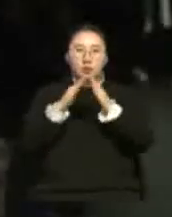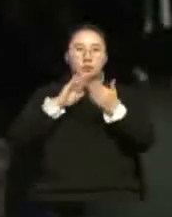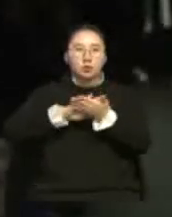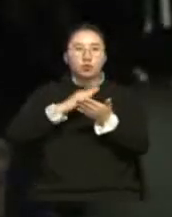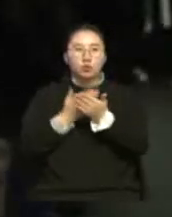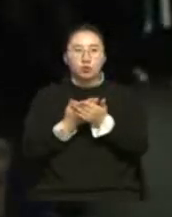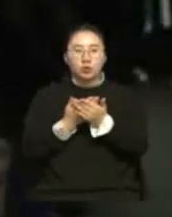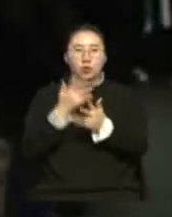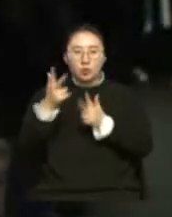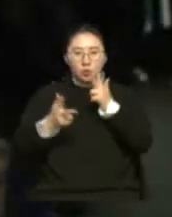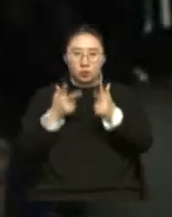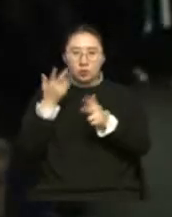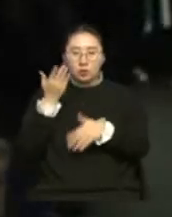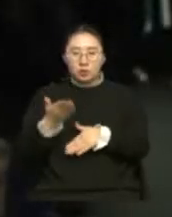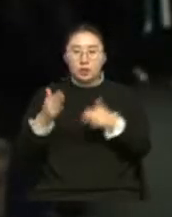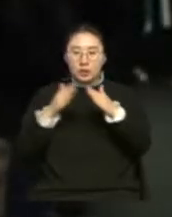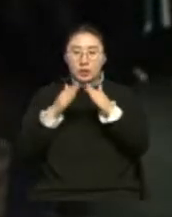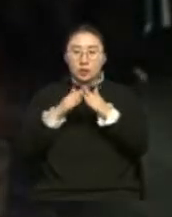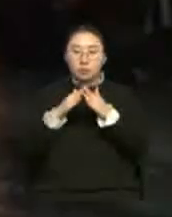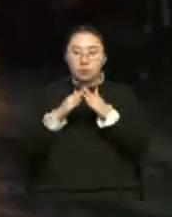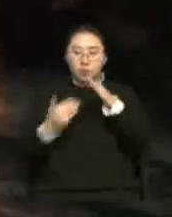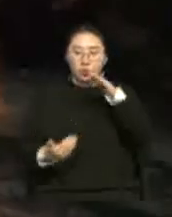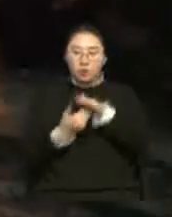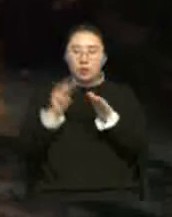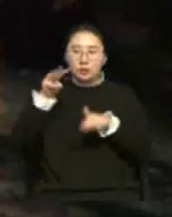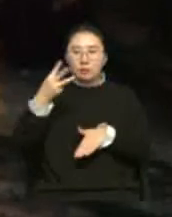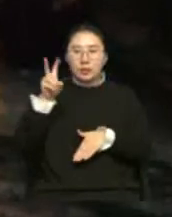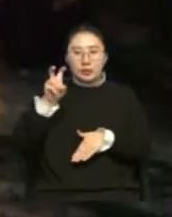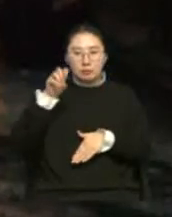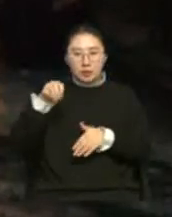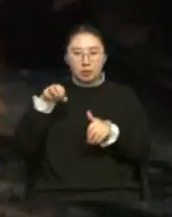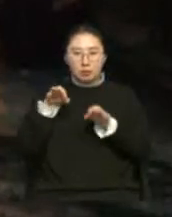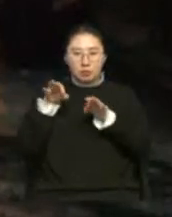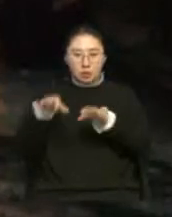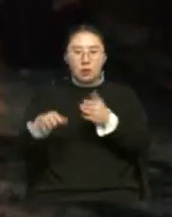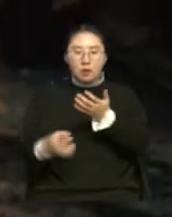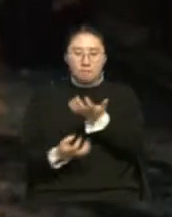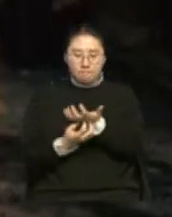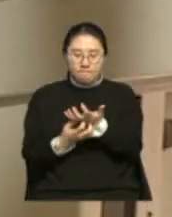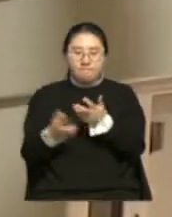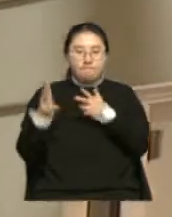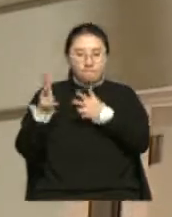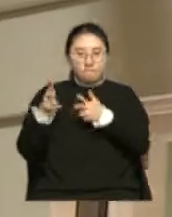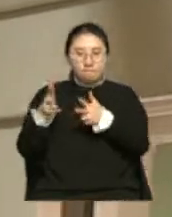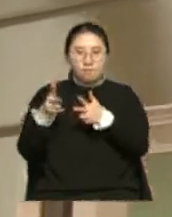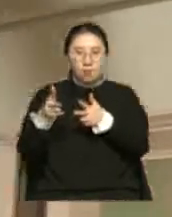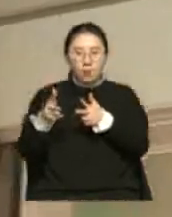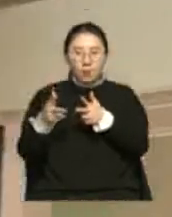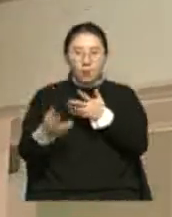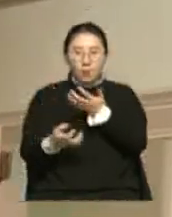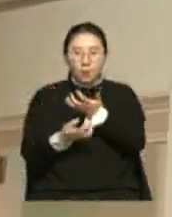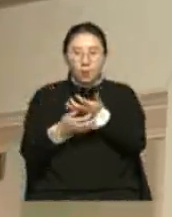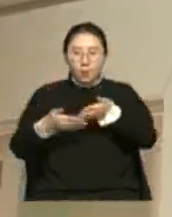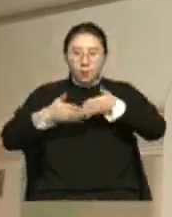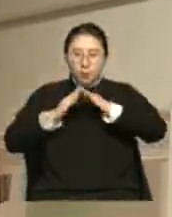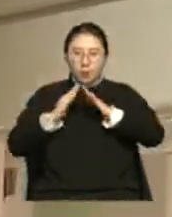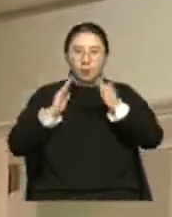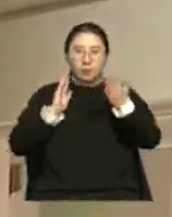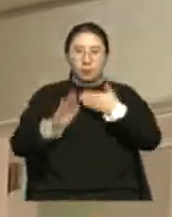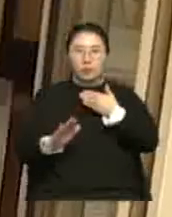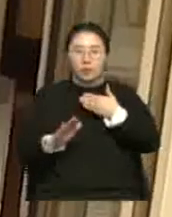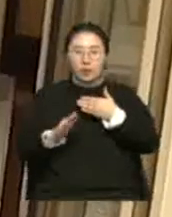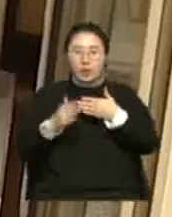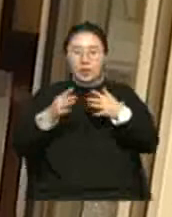지원하는 건데요. 가구당 최대 320만 원을 들여 단열 시공과 에어컨, 보일러 등을 설치해주고